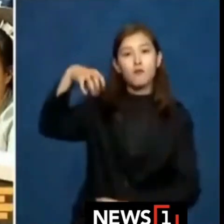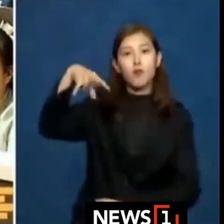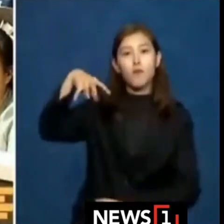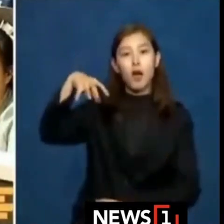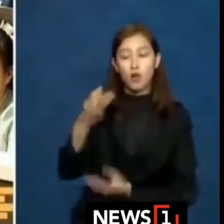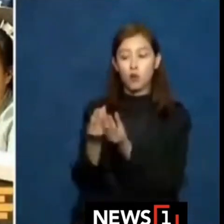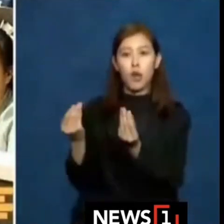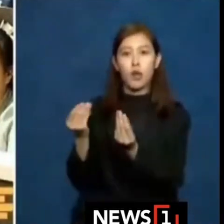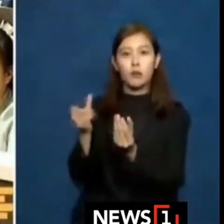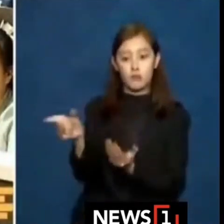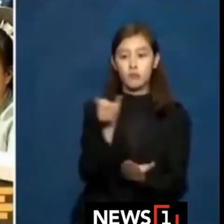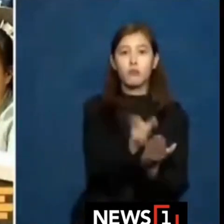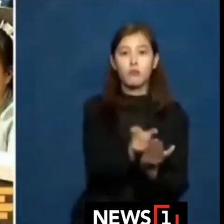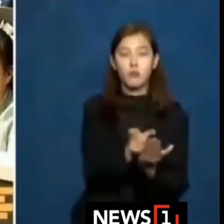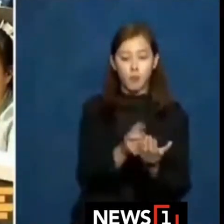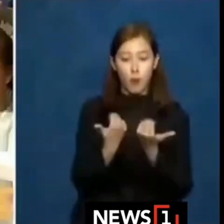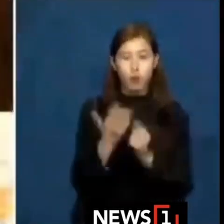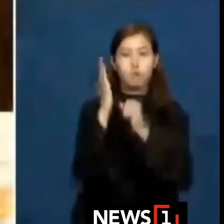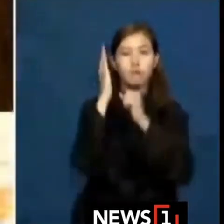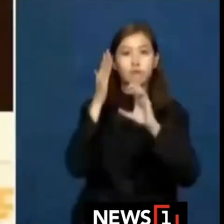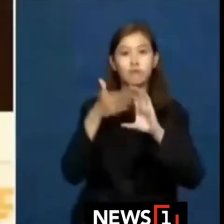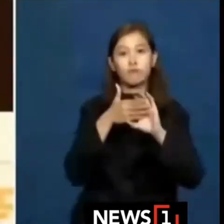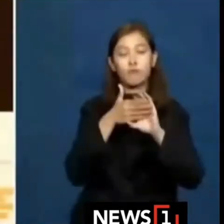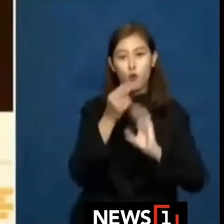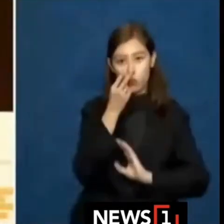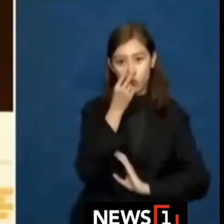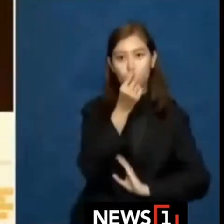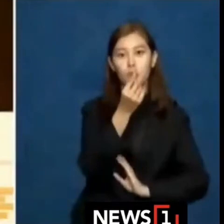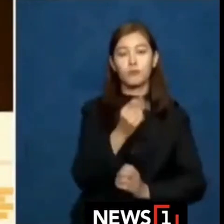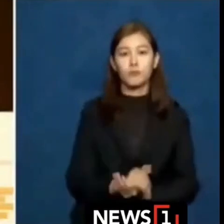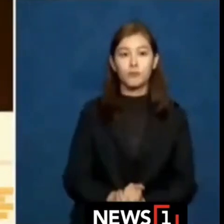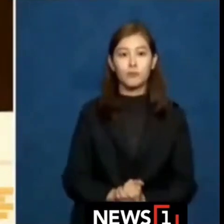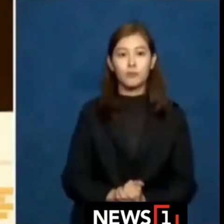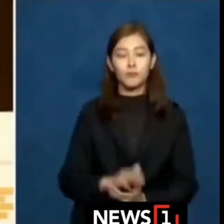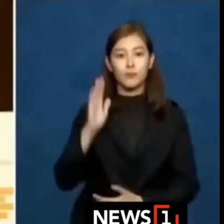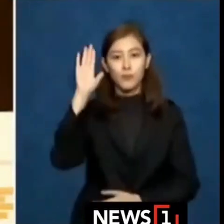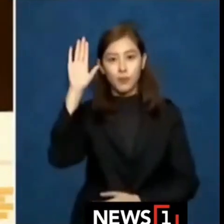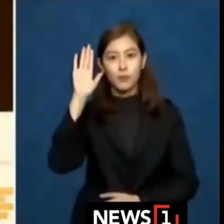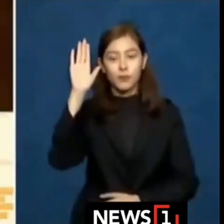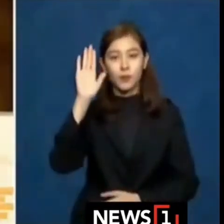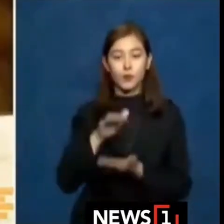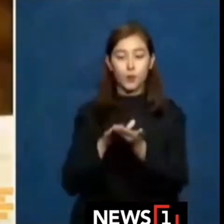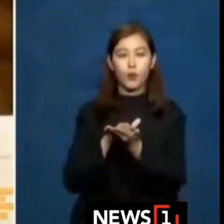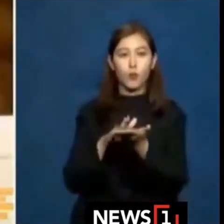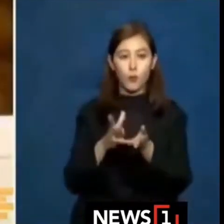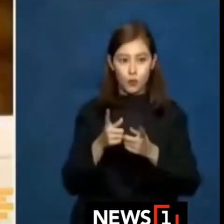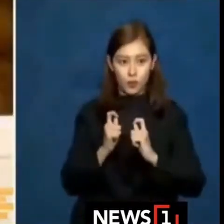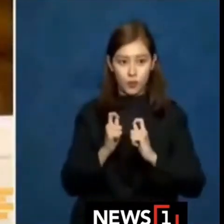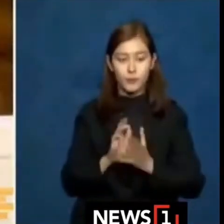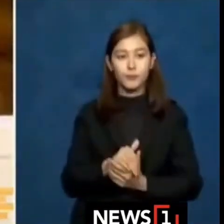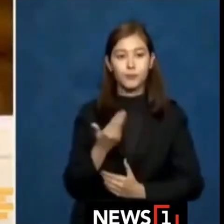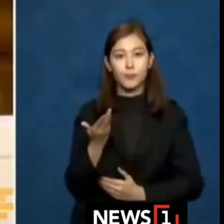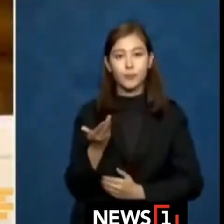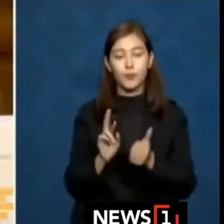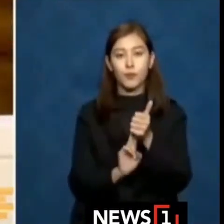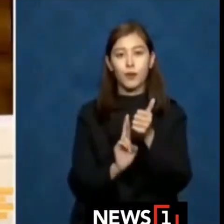รัฐบาลครับผมขอบคุณครับครับขอบท่านประนต่อไปขอเชิญคุณท่านประธานขออนุญาตเชิญเชิญครับท่านรองนายก